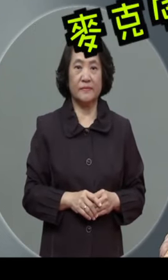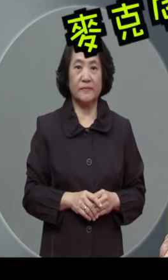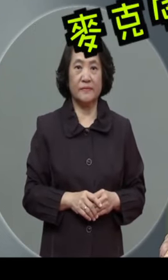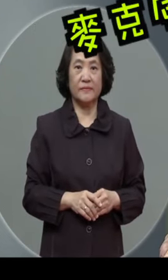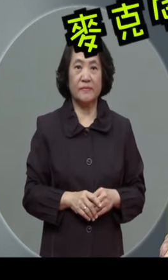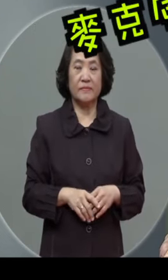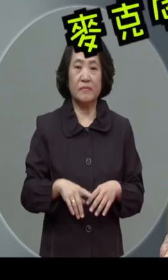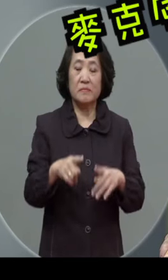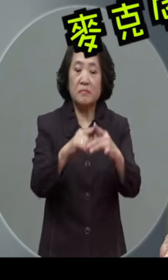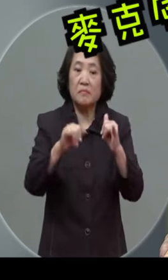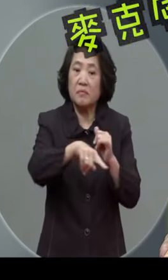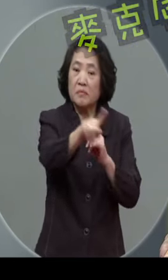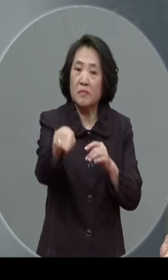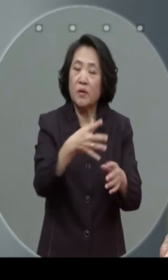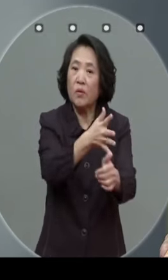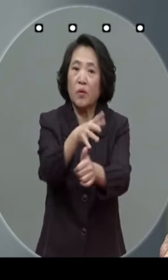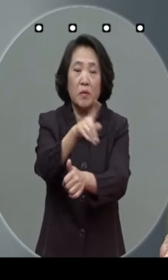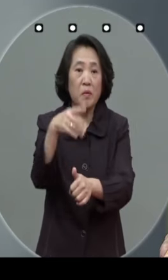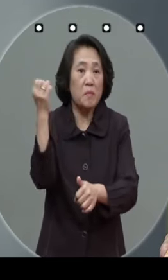恁有听到无？